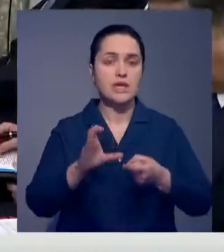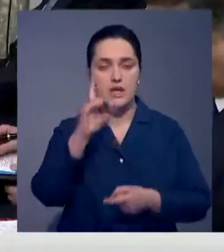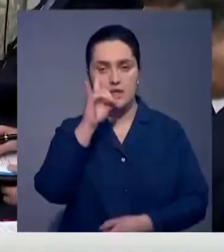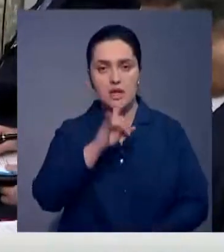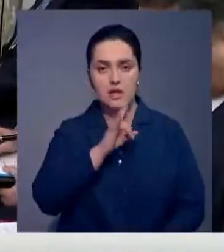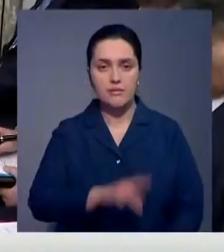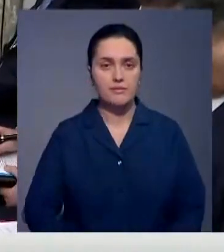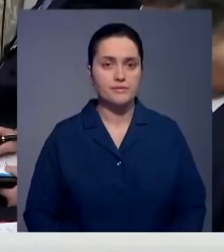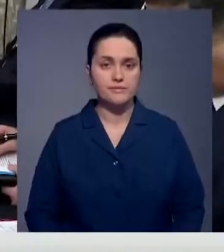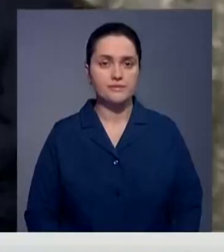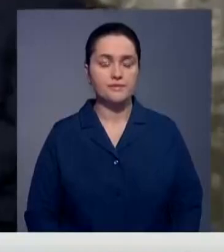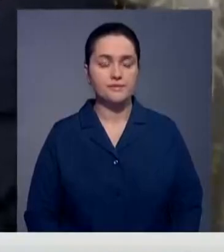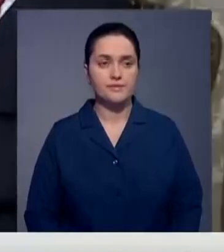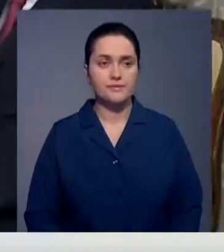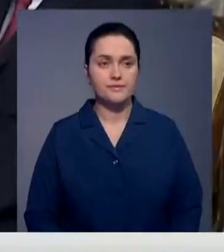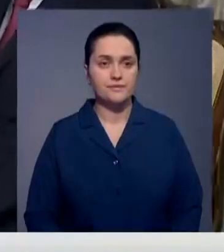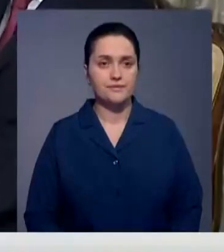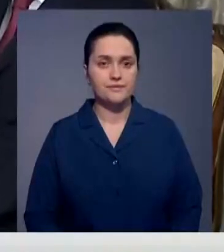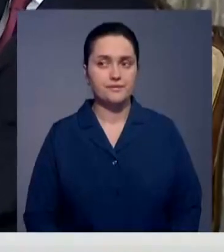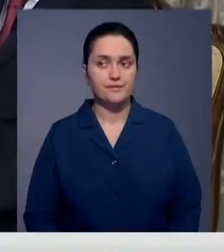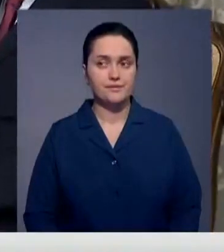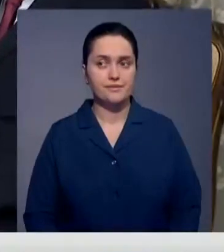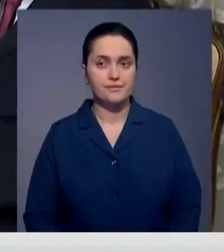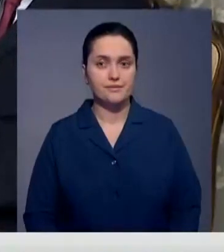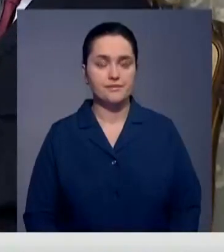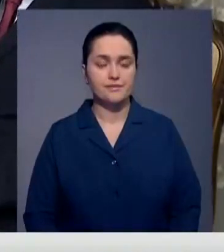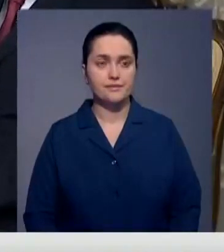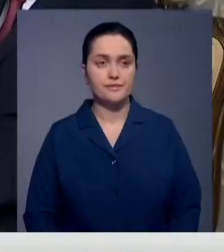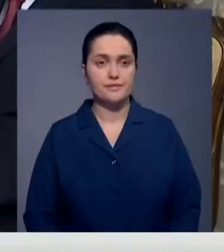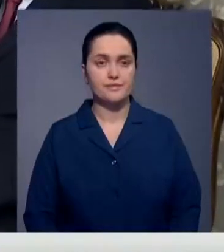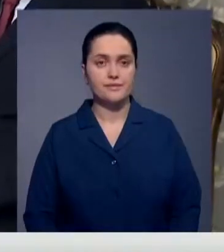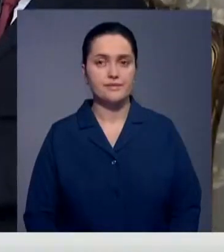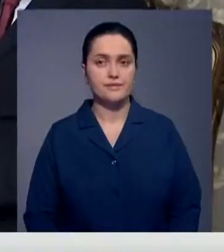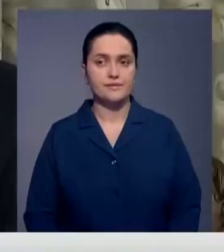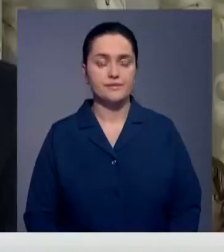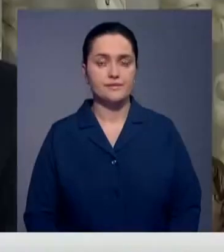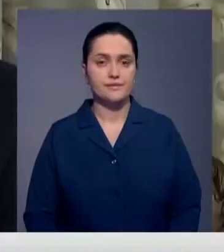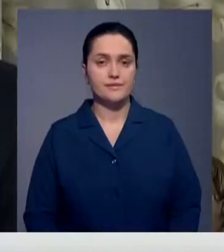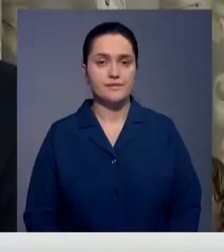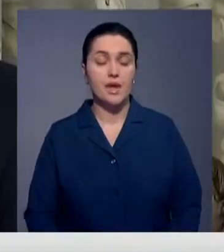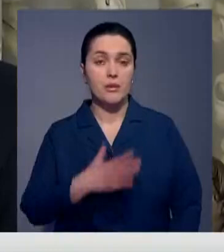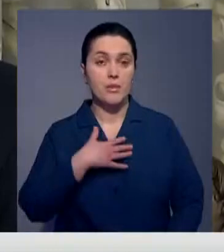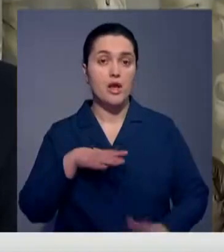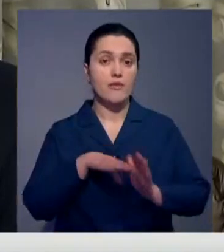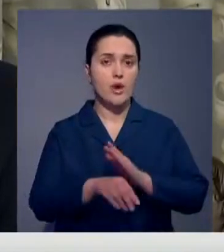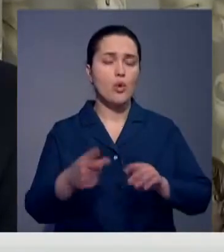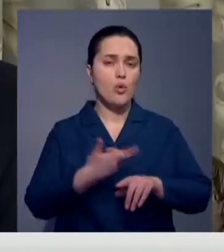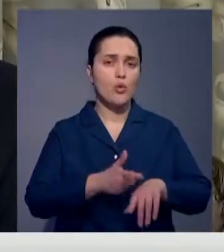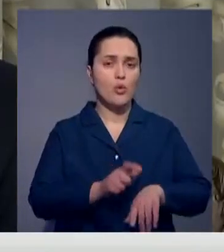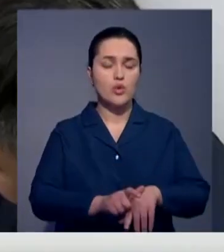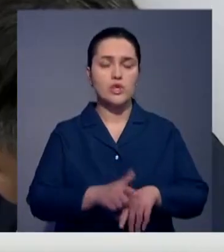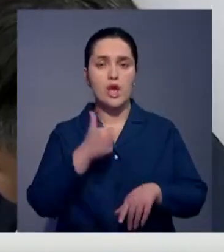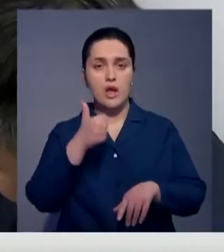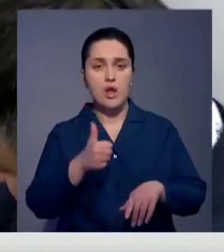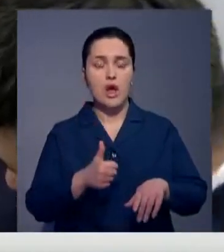казахстаном а very good факт несовершенного islamic мы являемся очень хорошими партнерами в рамках